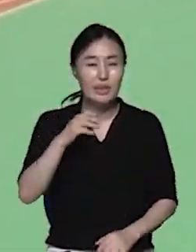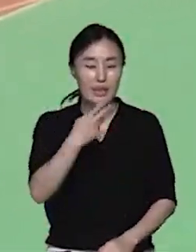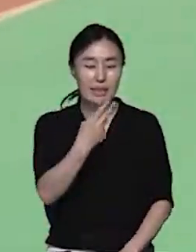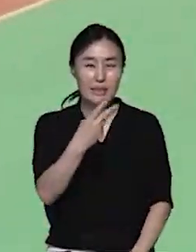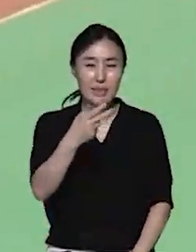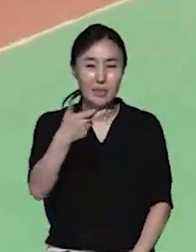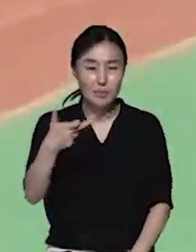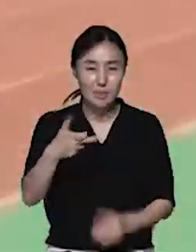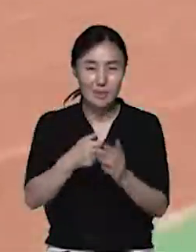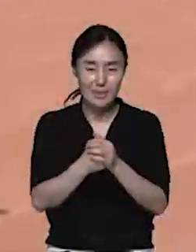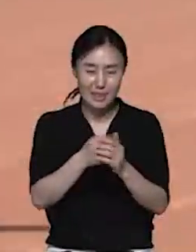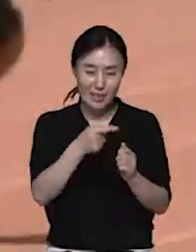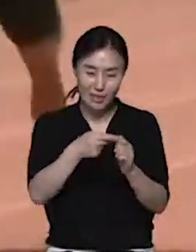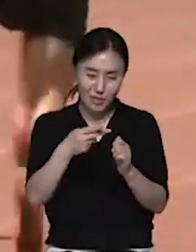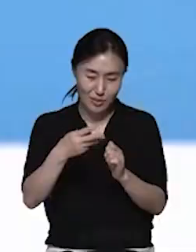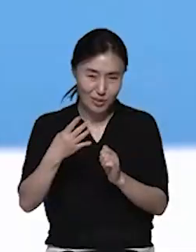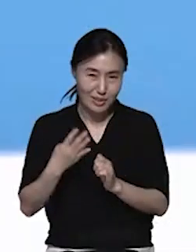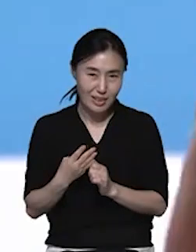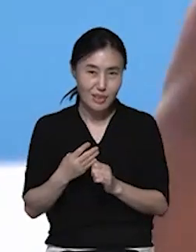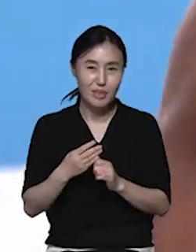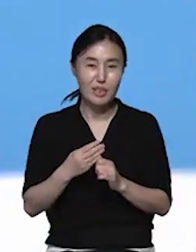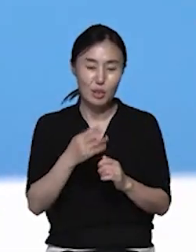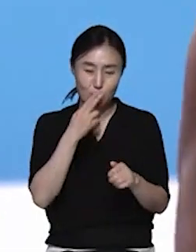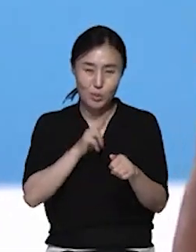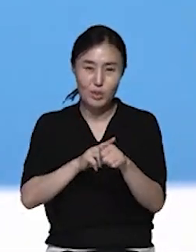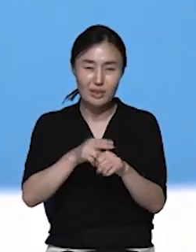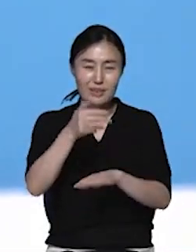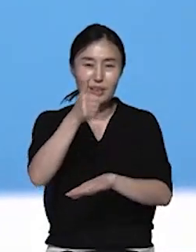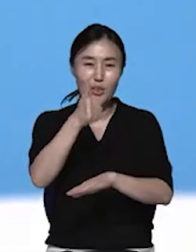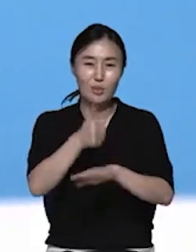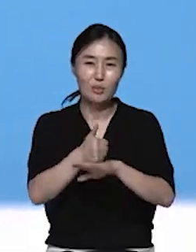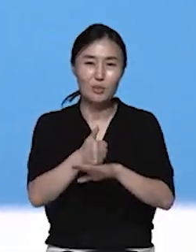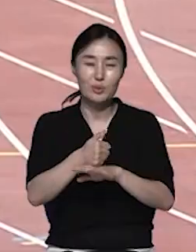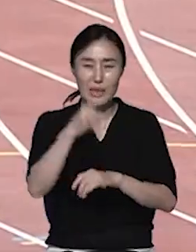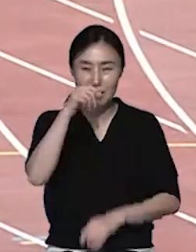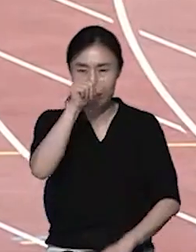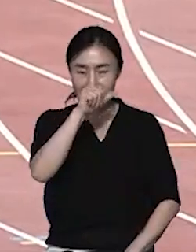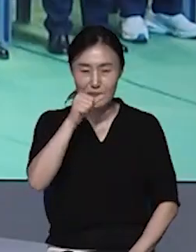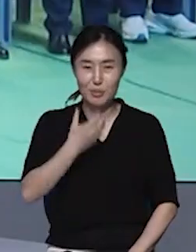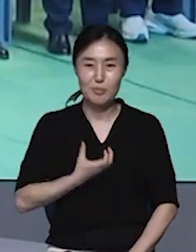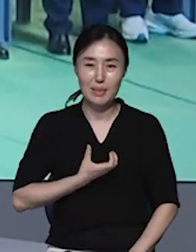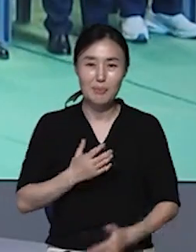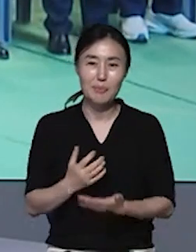번째 출전 만에 아시안게임 메달을 목에 걸었습니다.